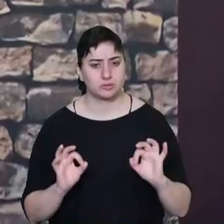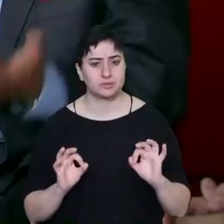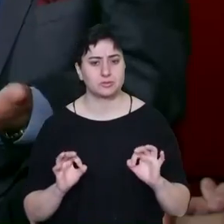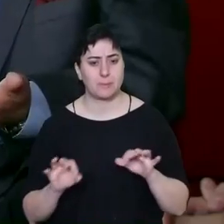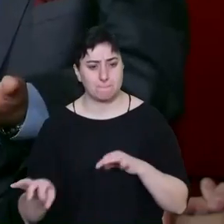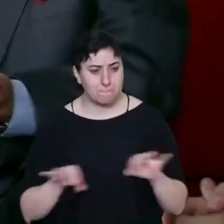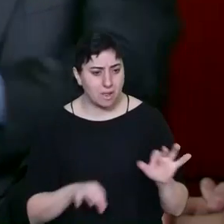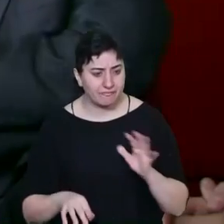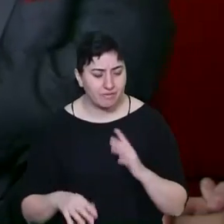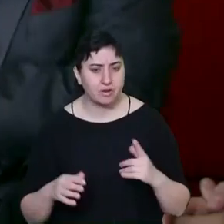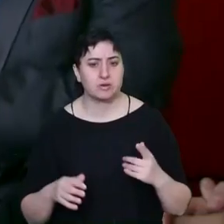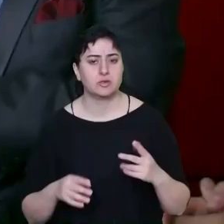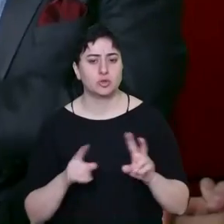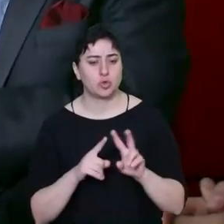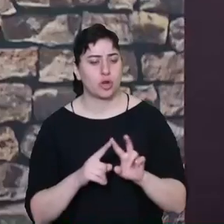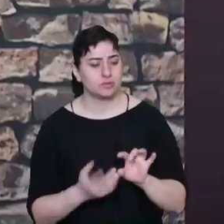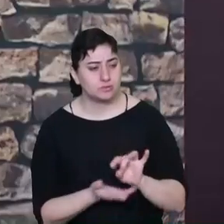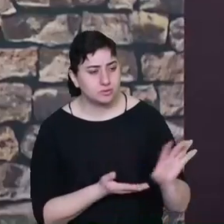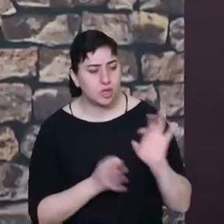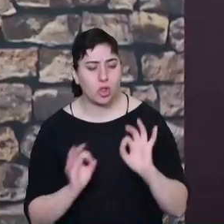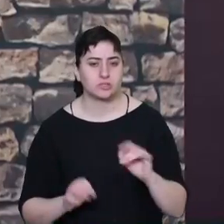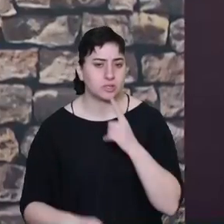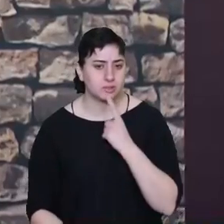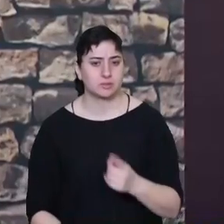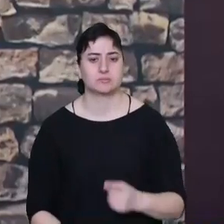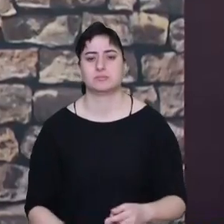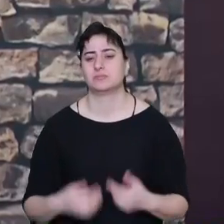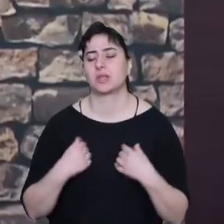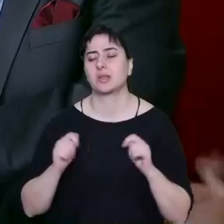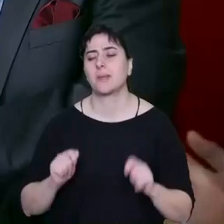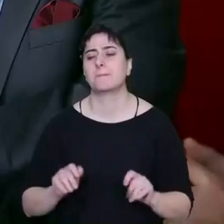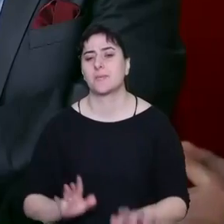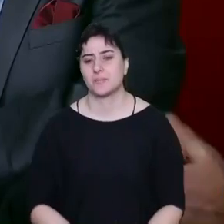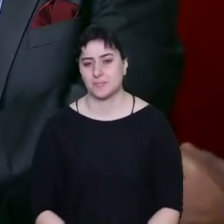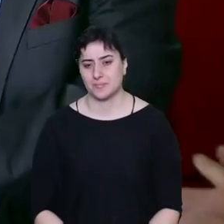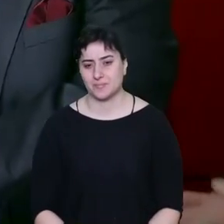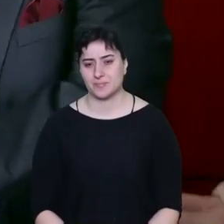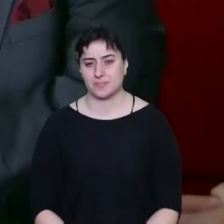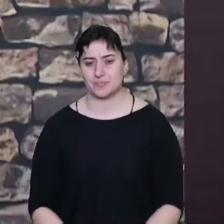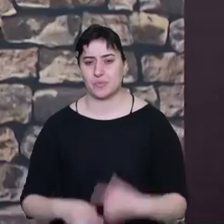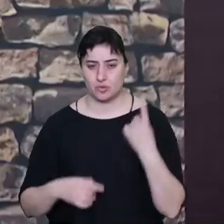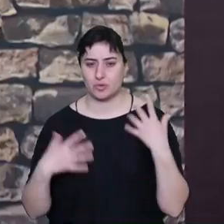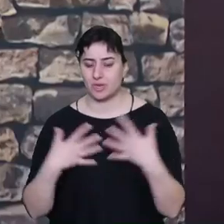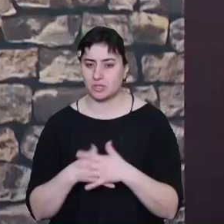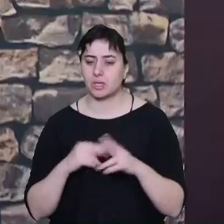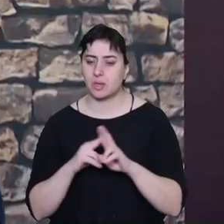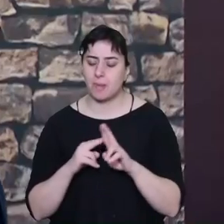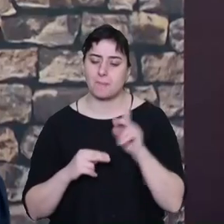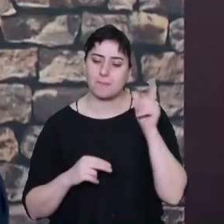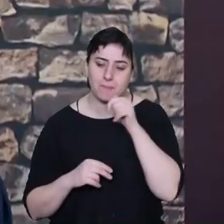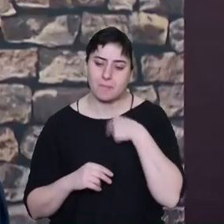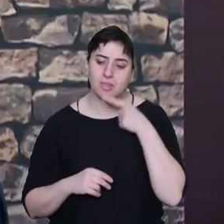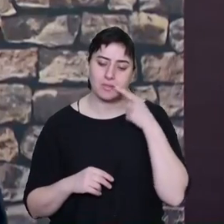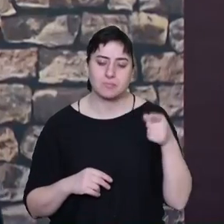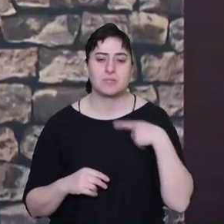Planım var dedin. Nurhan'a ekarte edeceğim dedin. Öyle bir şey yapmayacağım babacığım. Zaten dün gece Kemal babama da